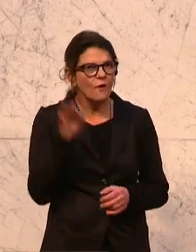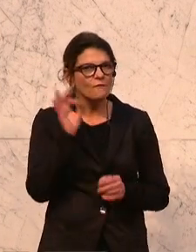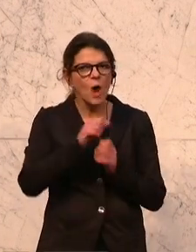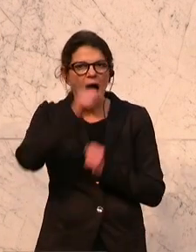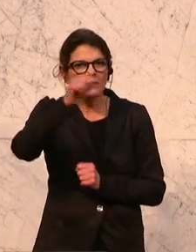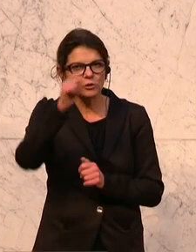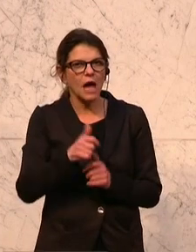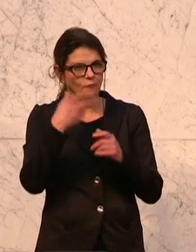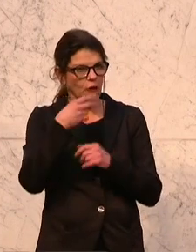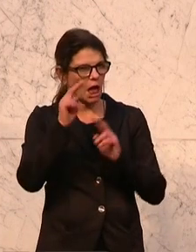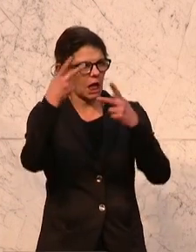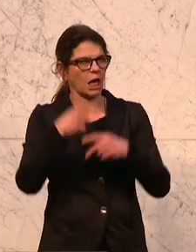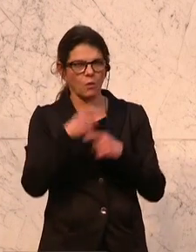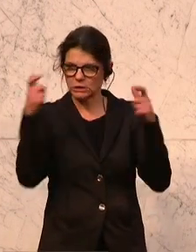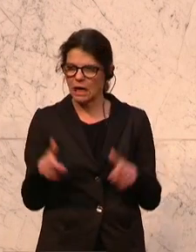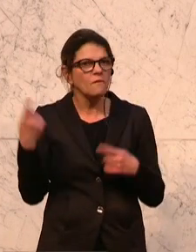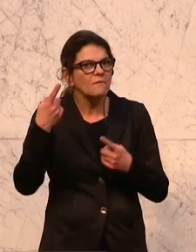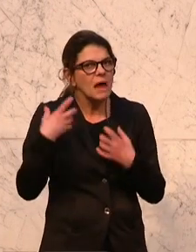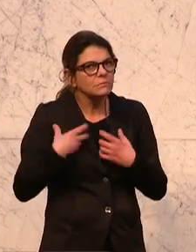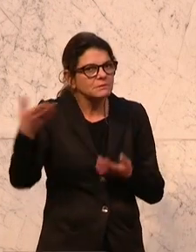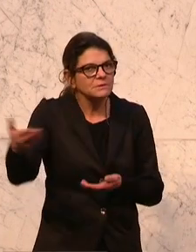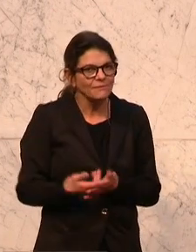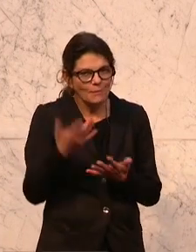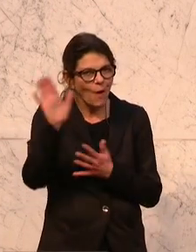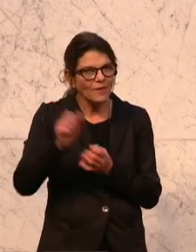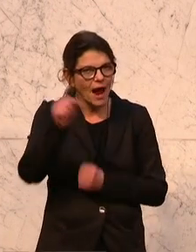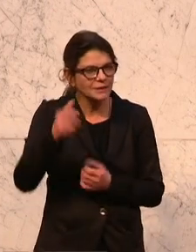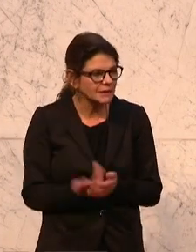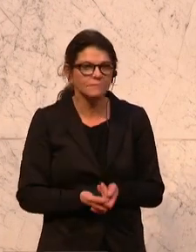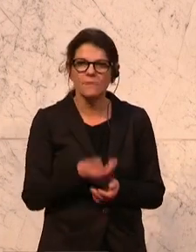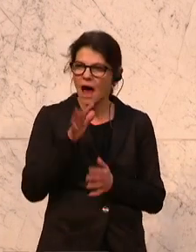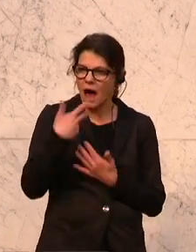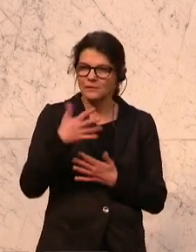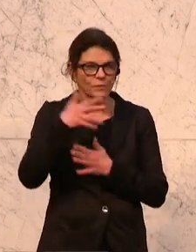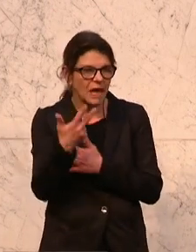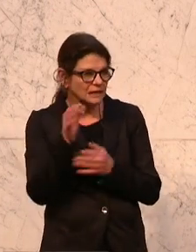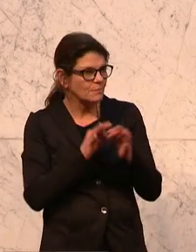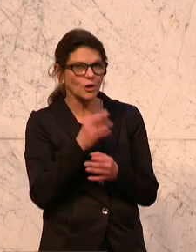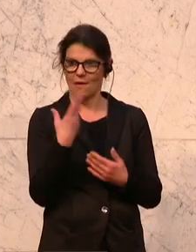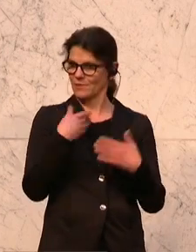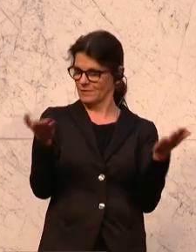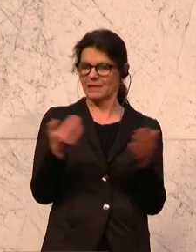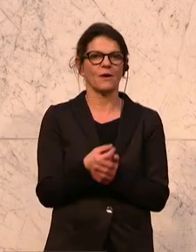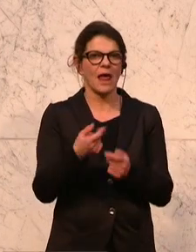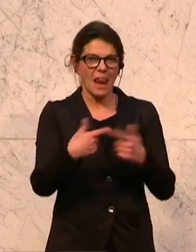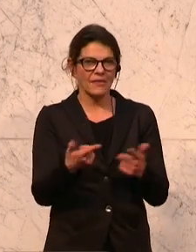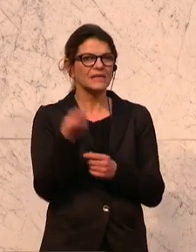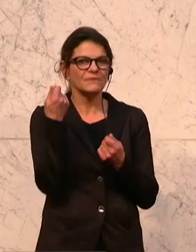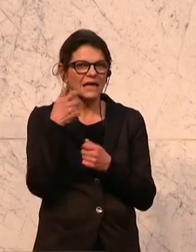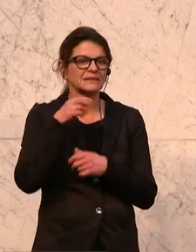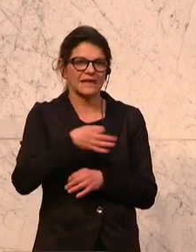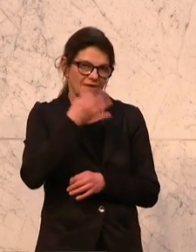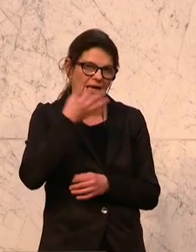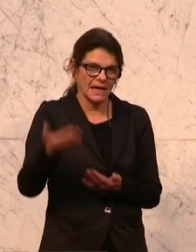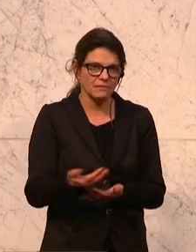Aktionären der Energiekonzerne? Ja, wer sind diese Aktionäre? Zu 80-85% wieder Sie bzw. die Landesfinanzreferenten.